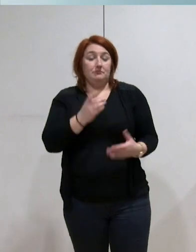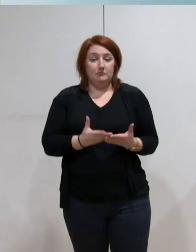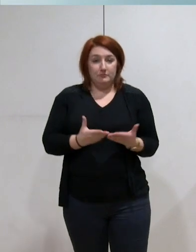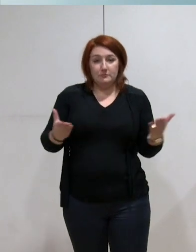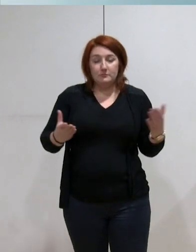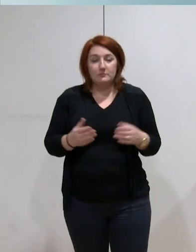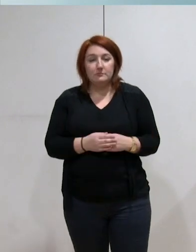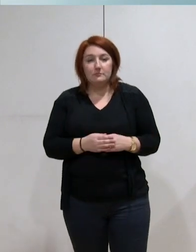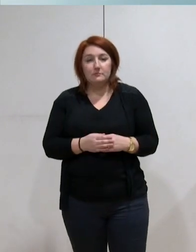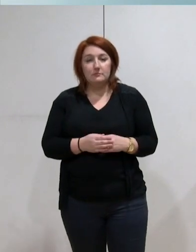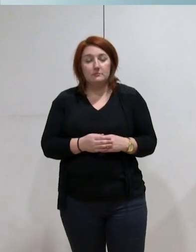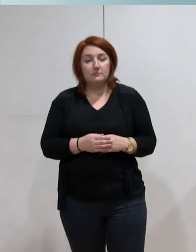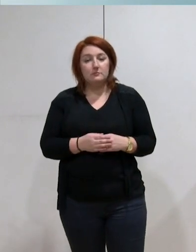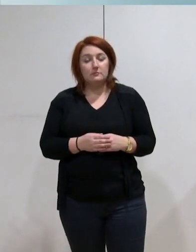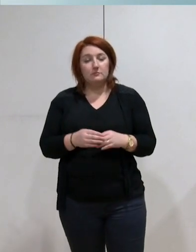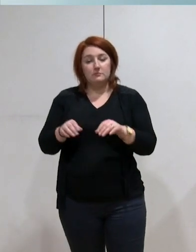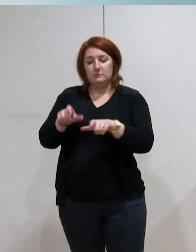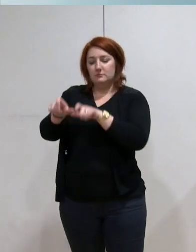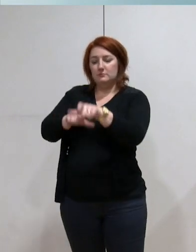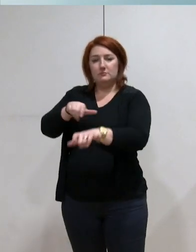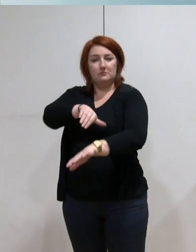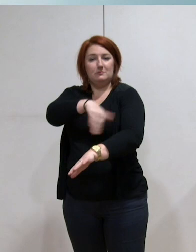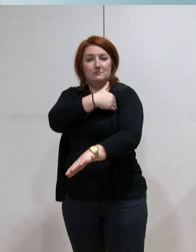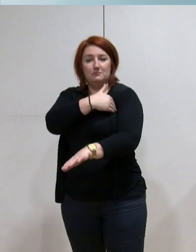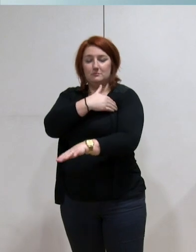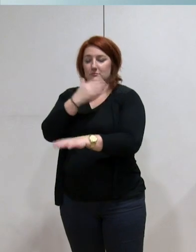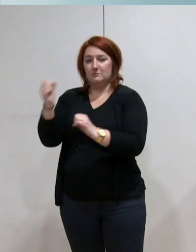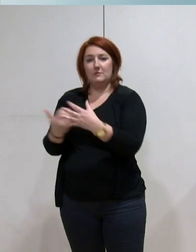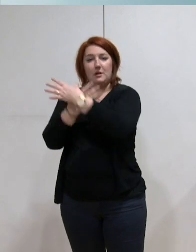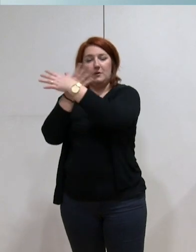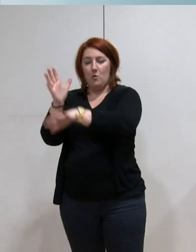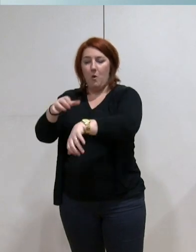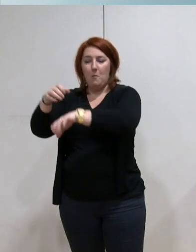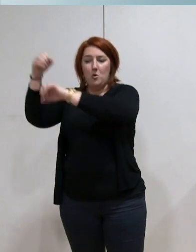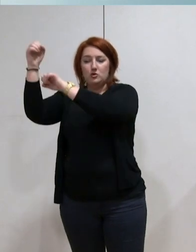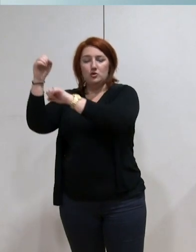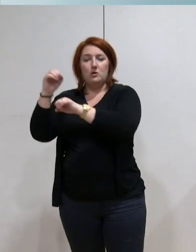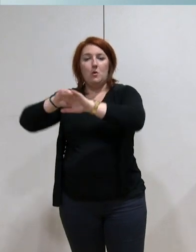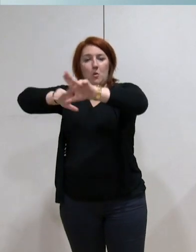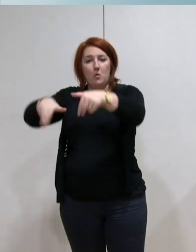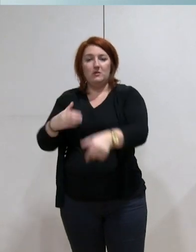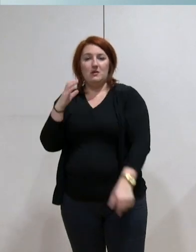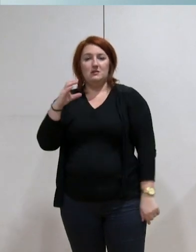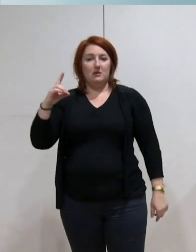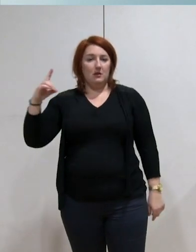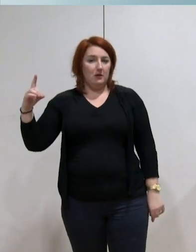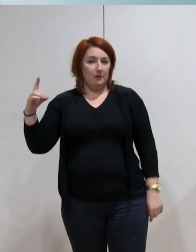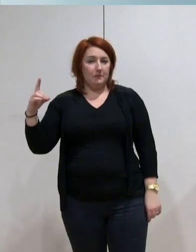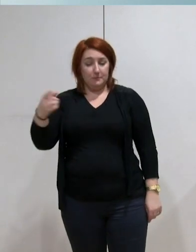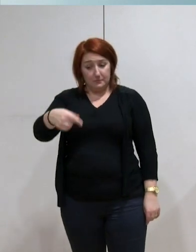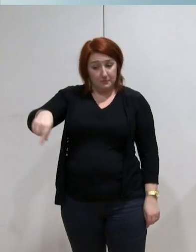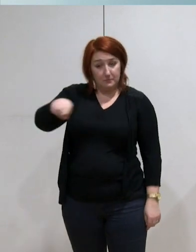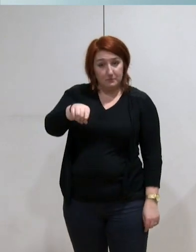simple est-ce que parmi les agents qui vont être recrutés par contr contrat à durée déterminée à la Métro